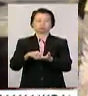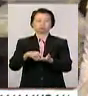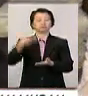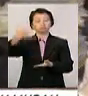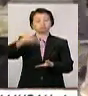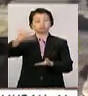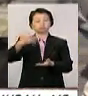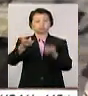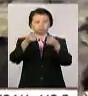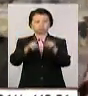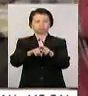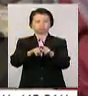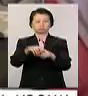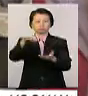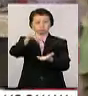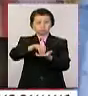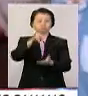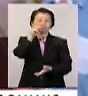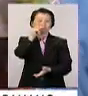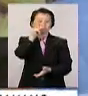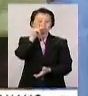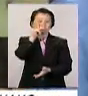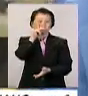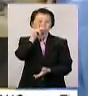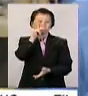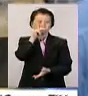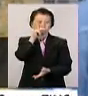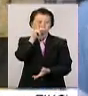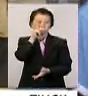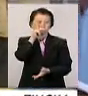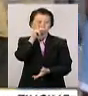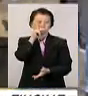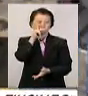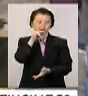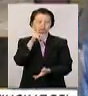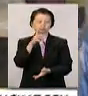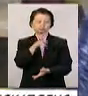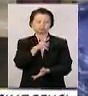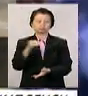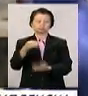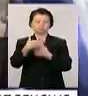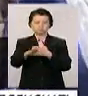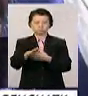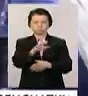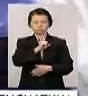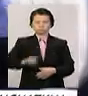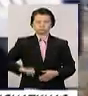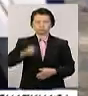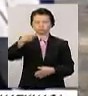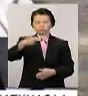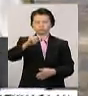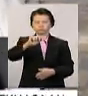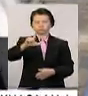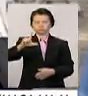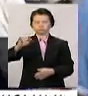sejarah yang berlaku lah di negeri Kedah sampai pada kata almarhum Ustaz Abdul Halim dan Ustaz Salihuddin menaiki tahta kerajaan negeri